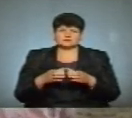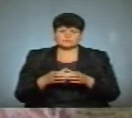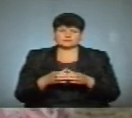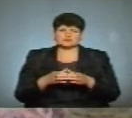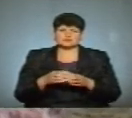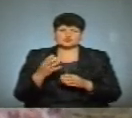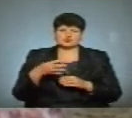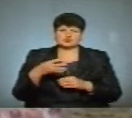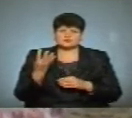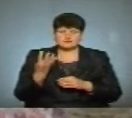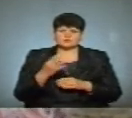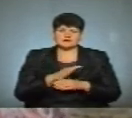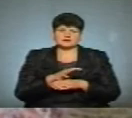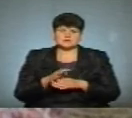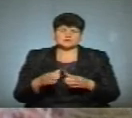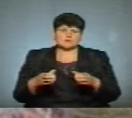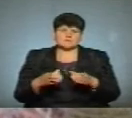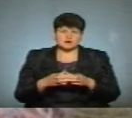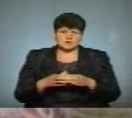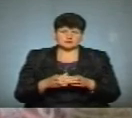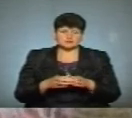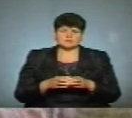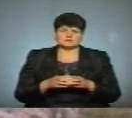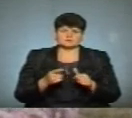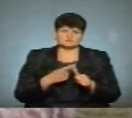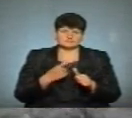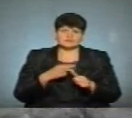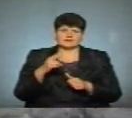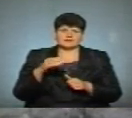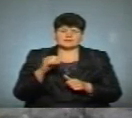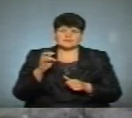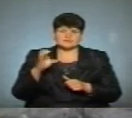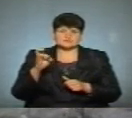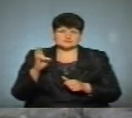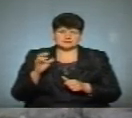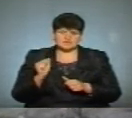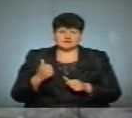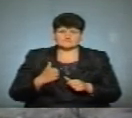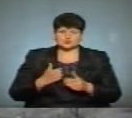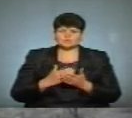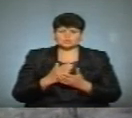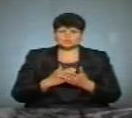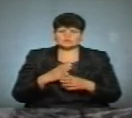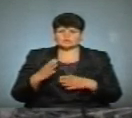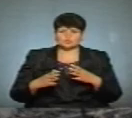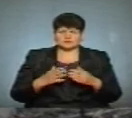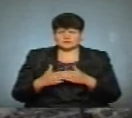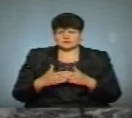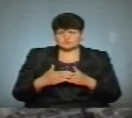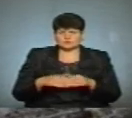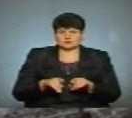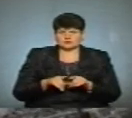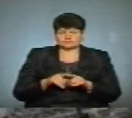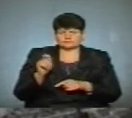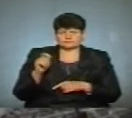підрозділу 44-ї артилерійської бригади, позивний якого «Десна», військовослужбовці тренувалися в умовах, наближених до